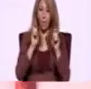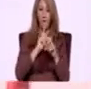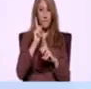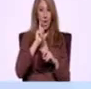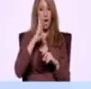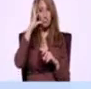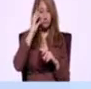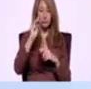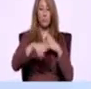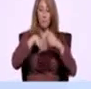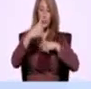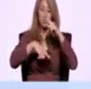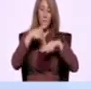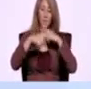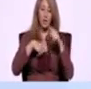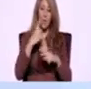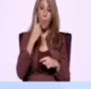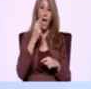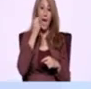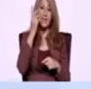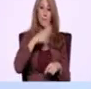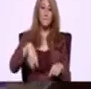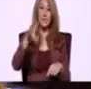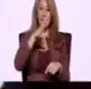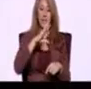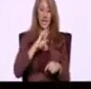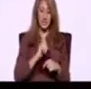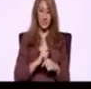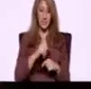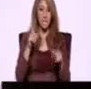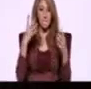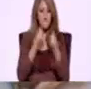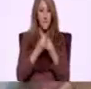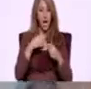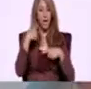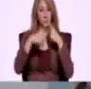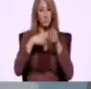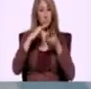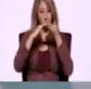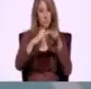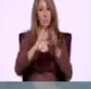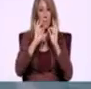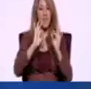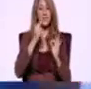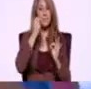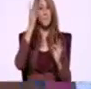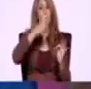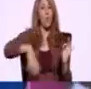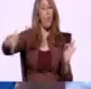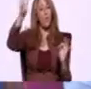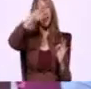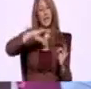العطاء، وفي واحد من الناس معا سنستمر في تقديم يد العون لكل